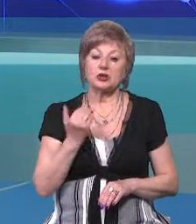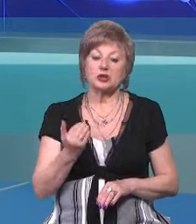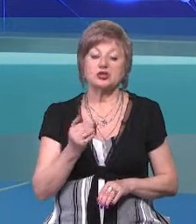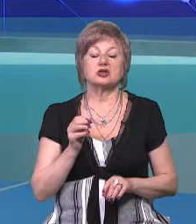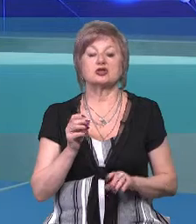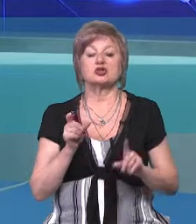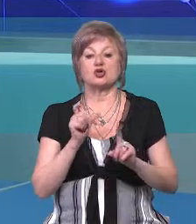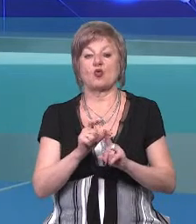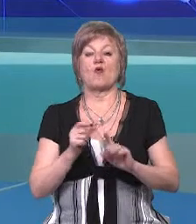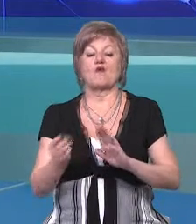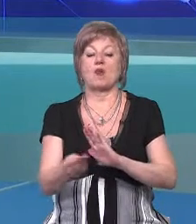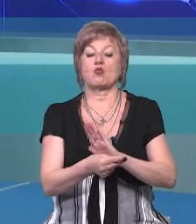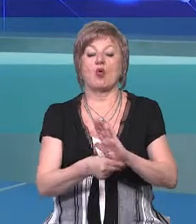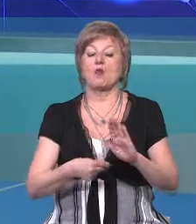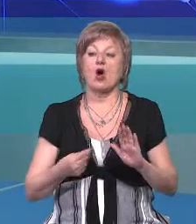поняття пропаганда